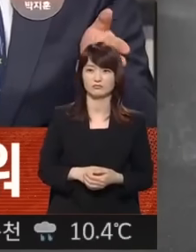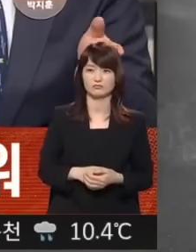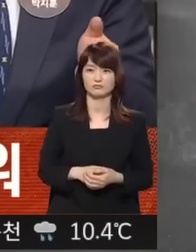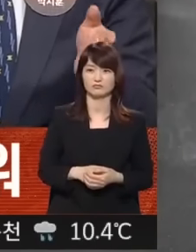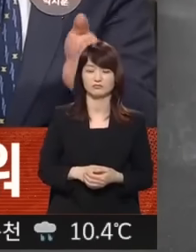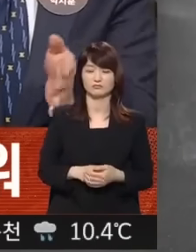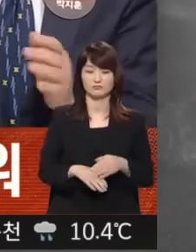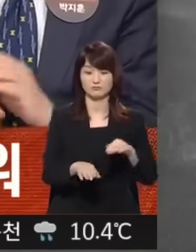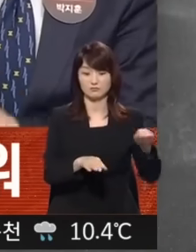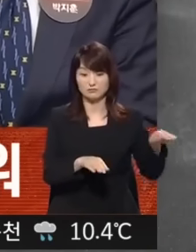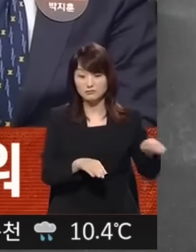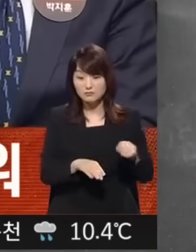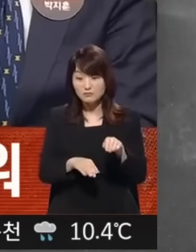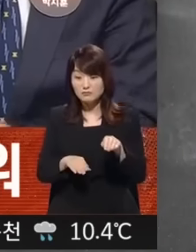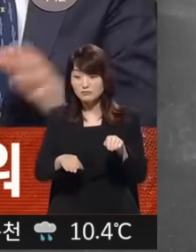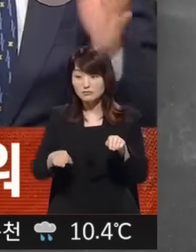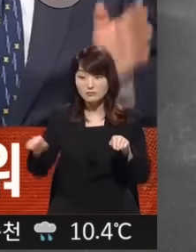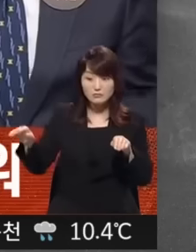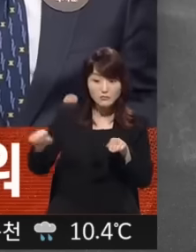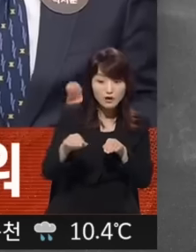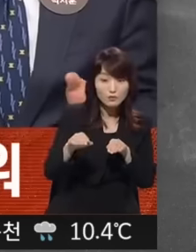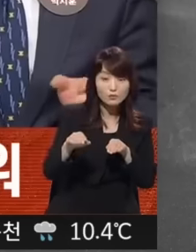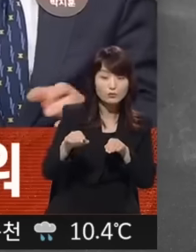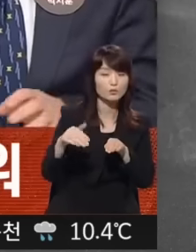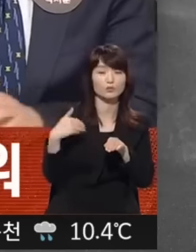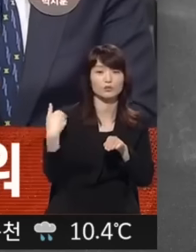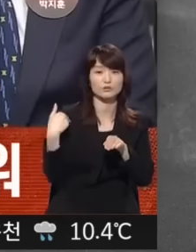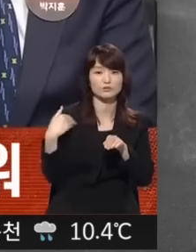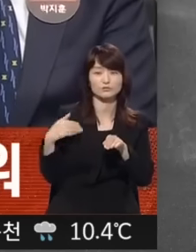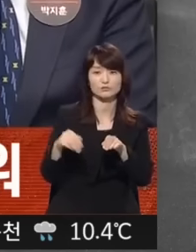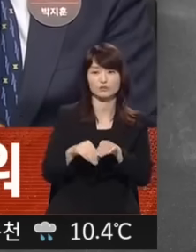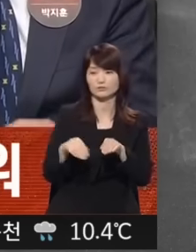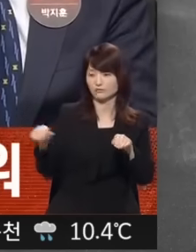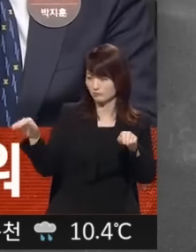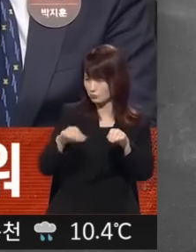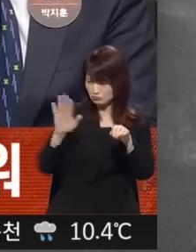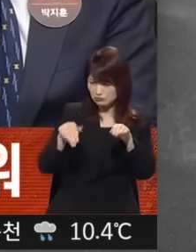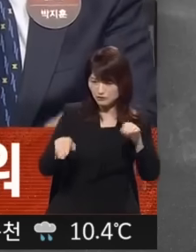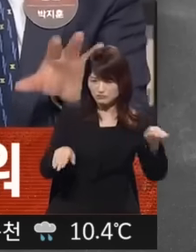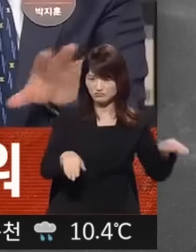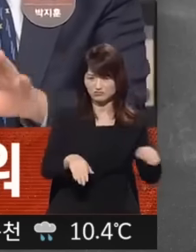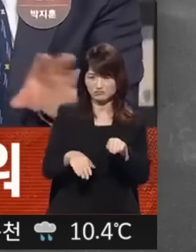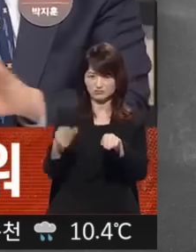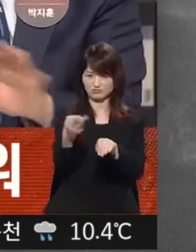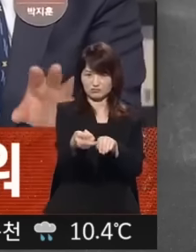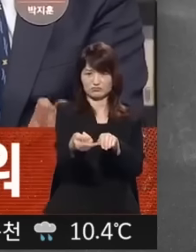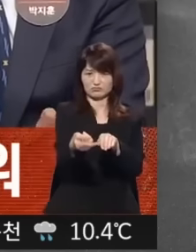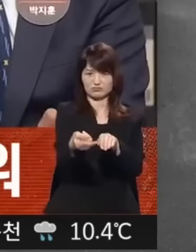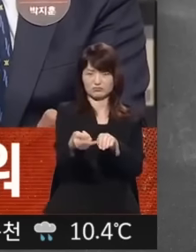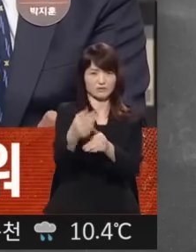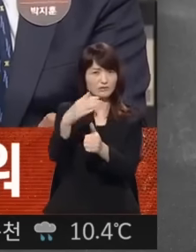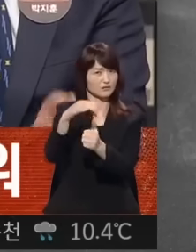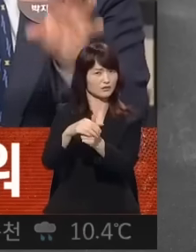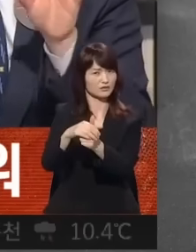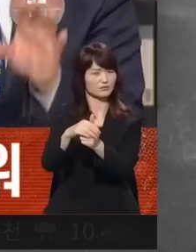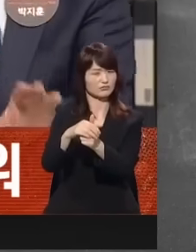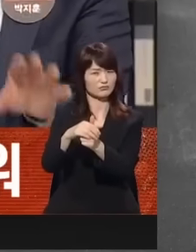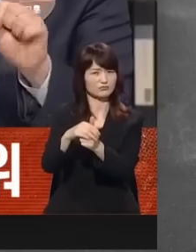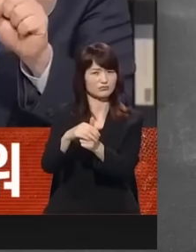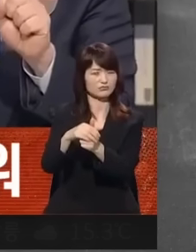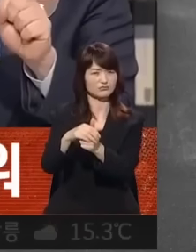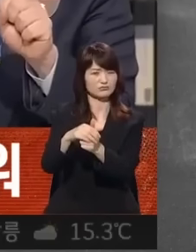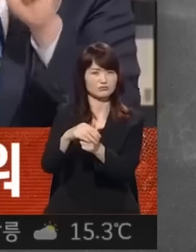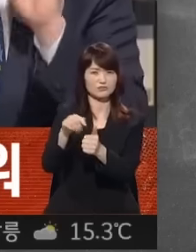저런 것처럼 한참 후에 차가 들어오는데 내가 맡아둔다? 글쎄요 이해하기는 좀 어렵고요. 다만 이게 법 규정은 없습니다. 사람이